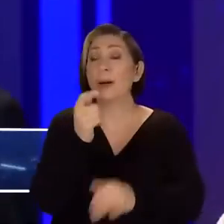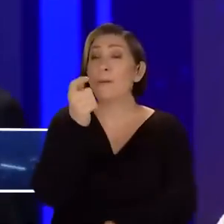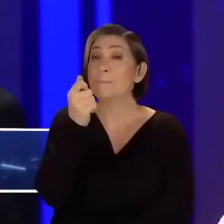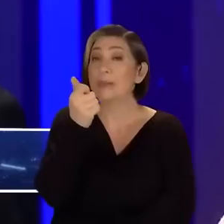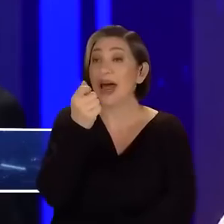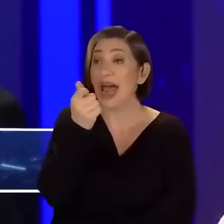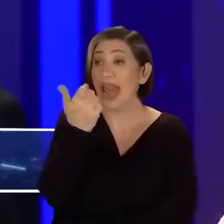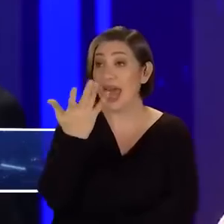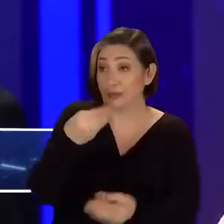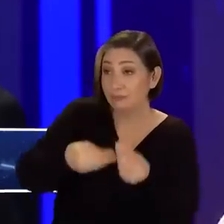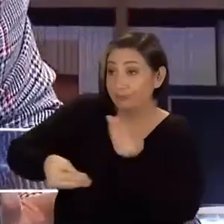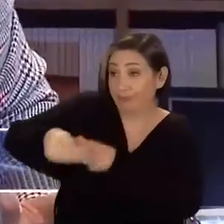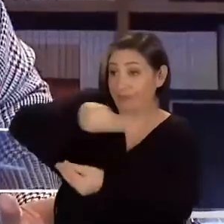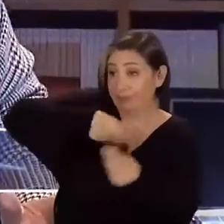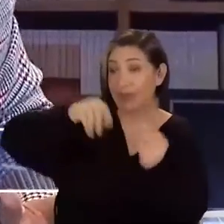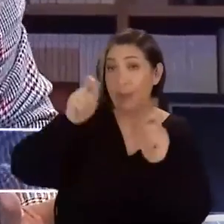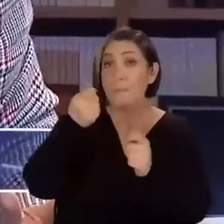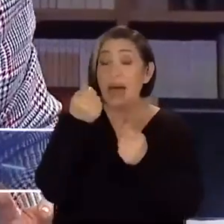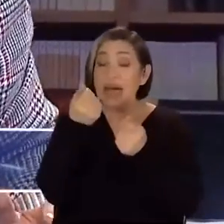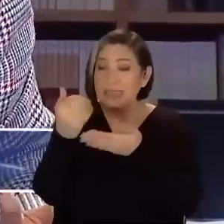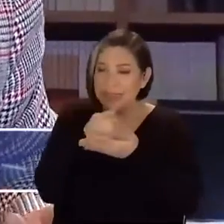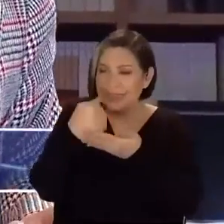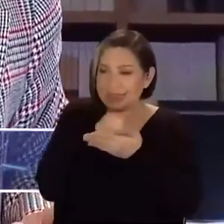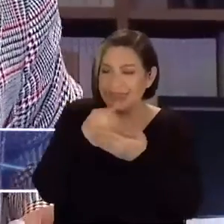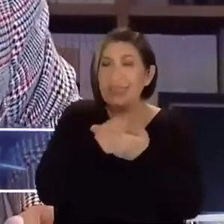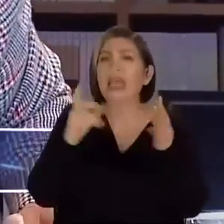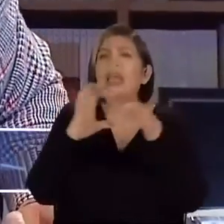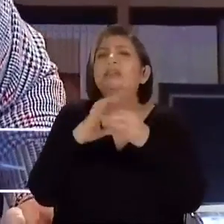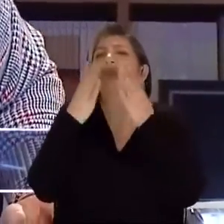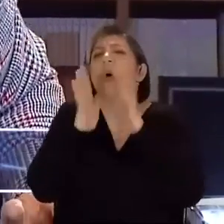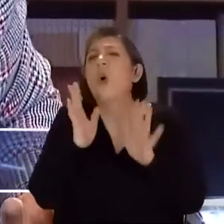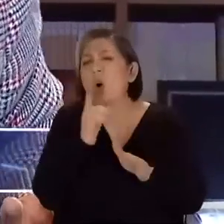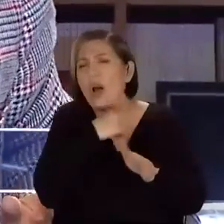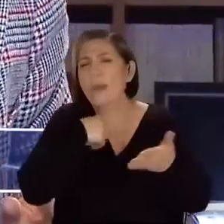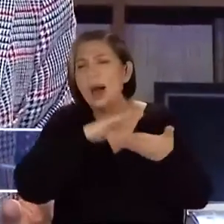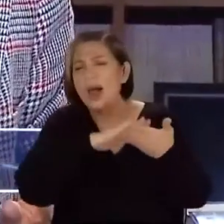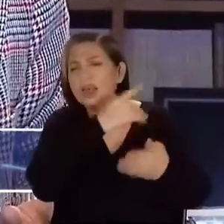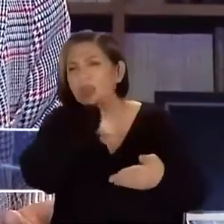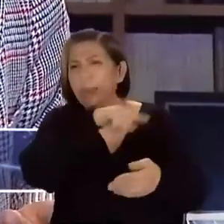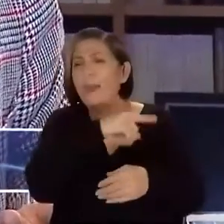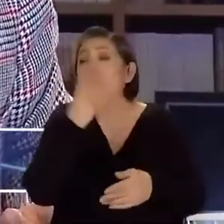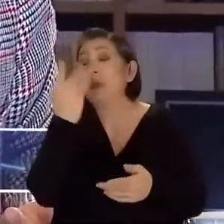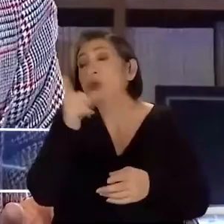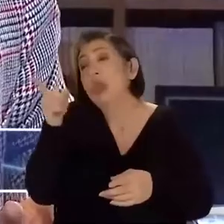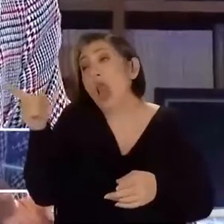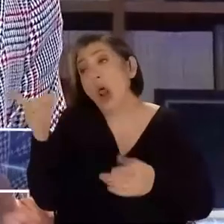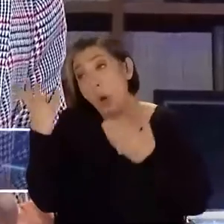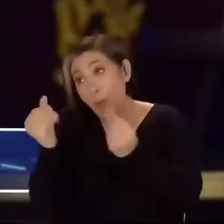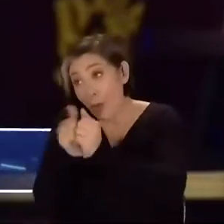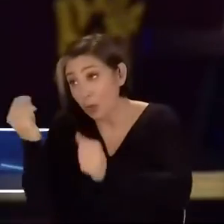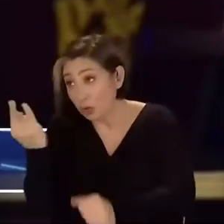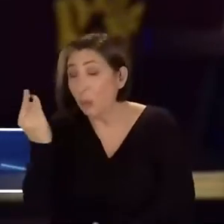Parayla, para spekülasyonuyla, para tasarrufuyla hele hele ilgisi olmayan insanlar. Belki diğer tiplerle beraber